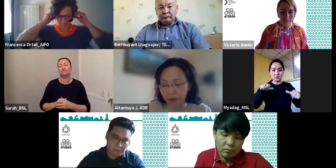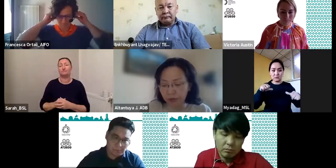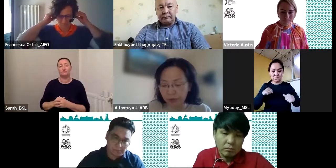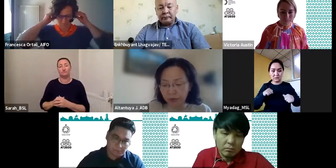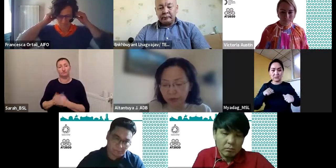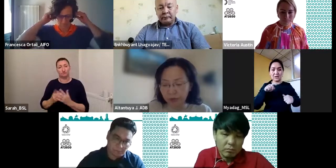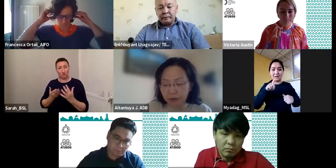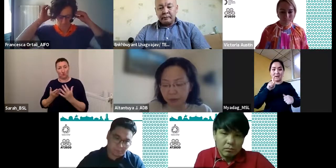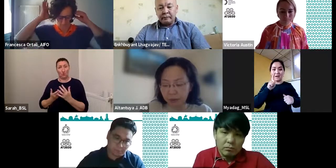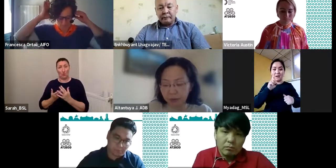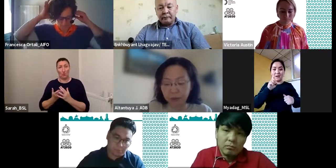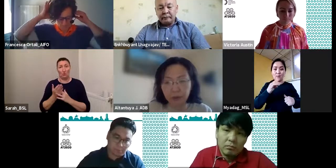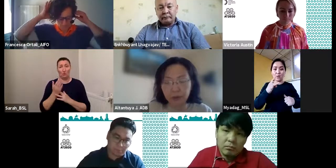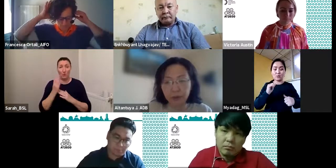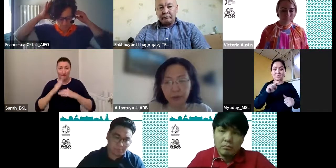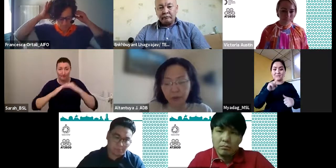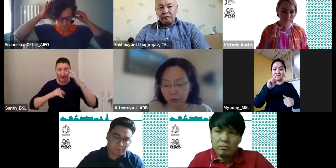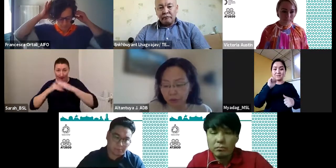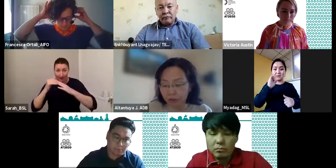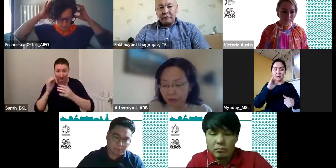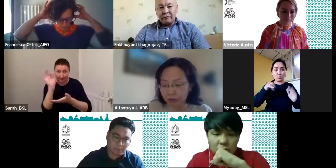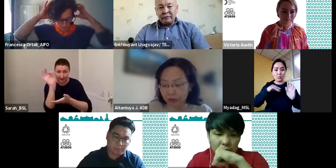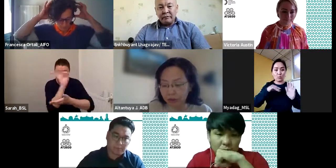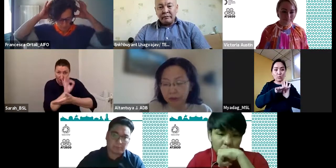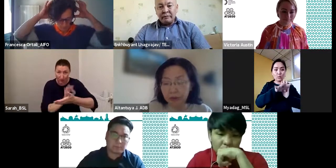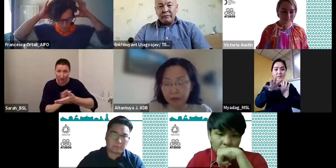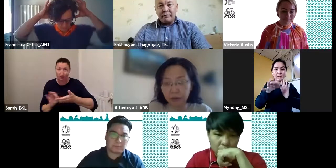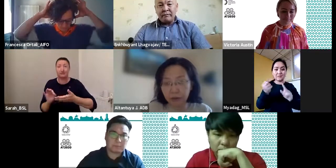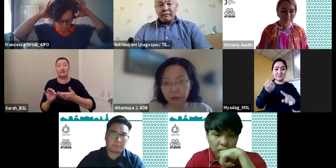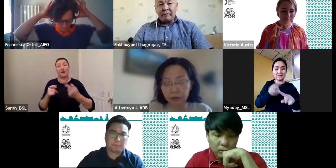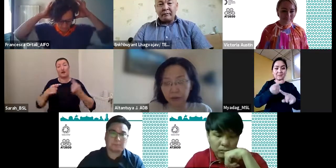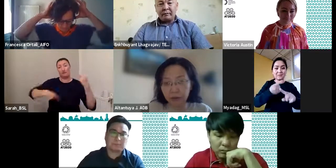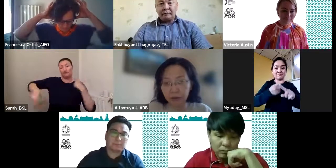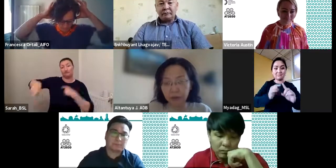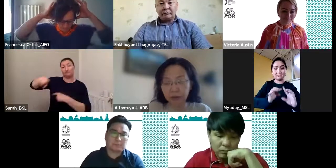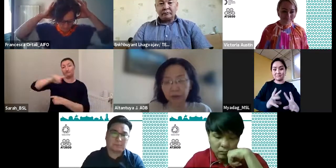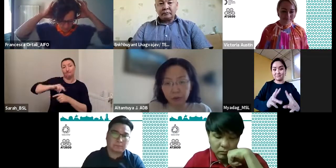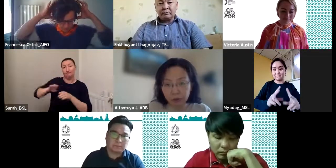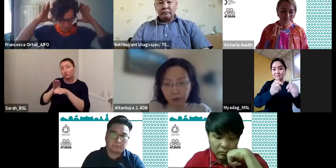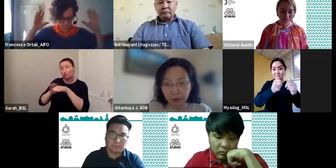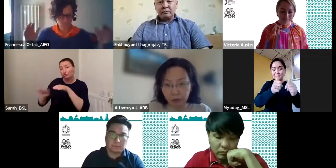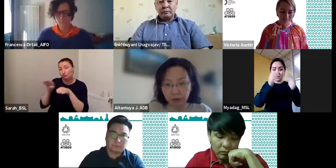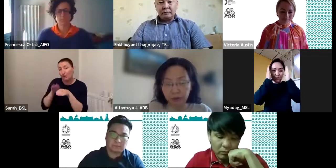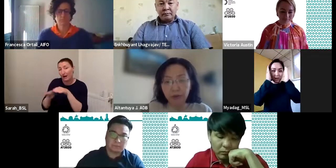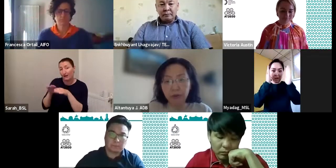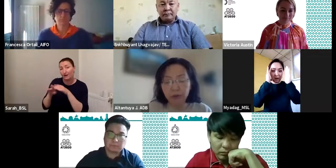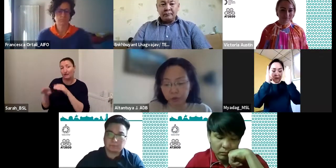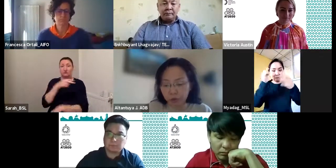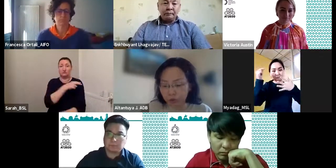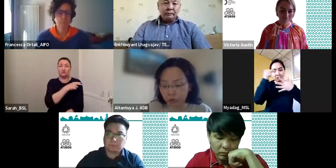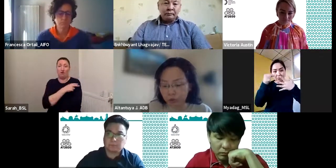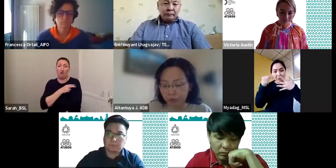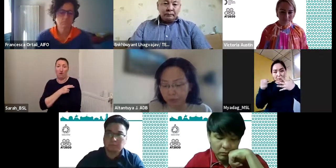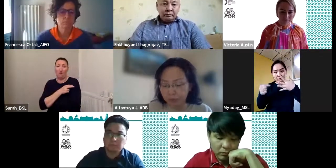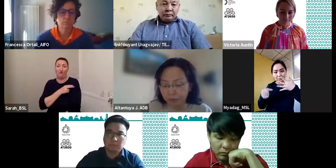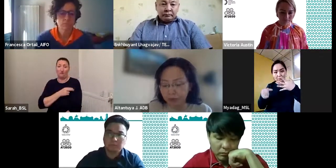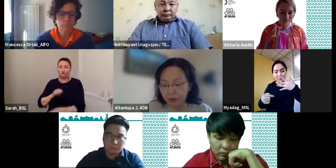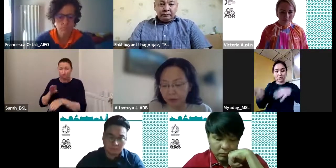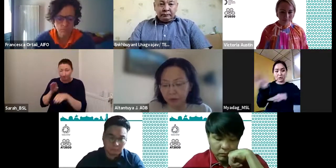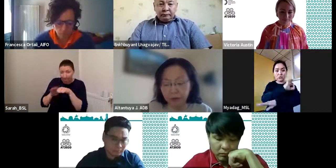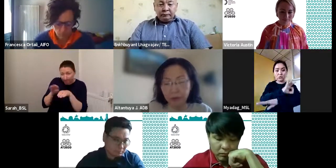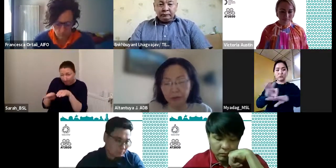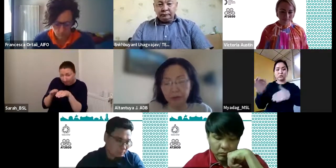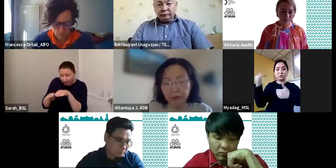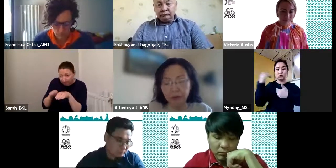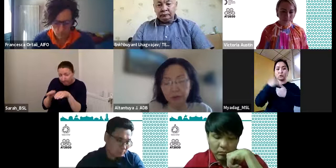загвар бүтээмжтэй байдлыг нэмэгдүүлэх үүднээс гол нь анхаарж байгаа нэг хэд хэдэн асуудлуудыг бид нар төслийнхаа хүрээнд хийж өгөө гэж бодсон юм. Нэг